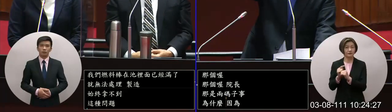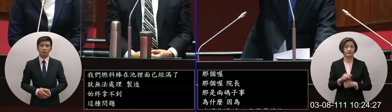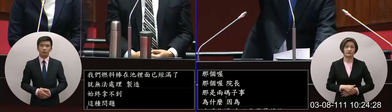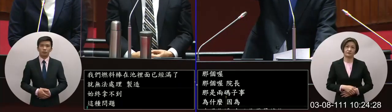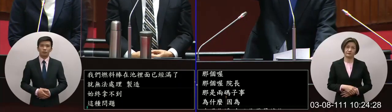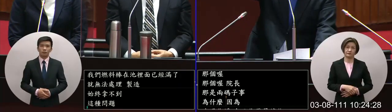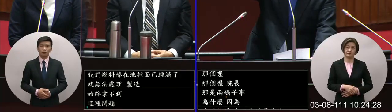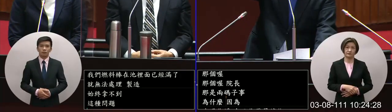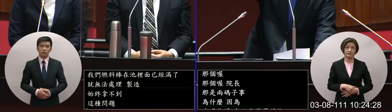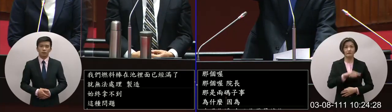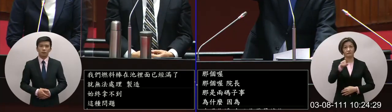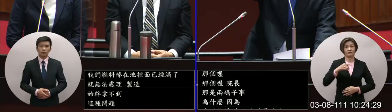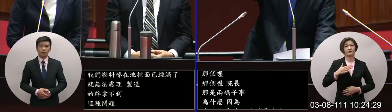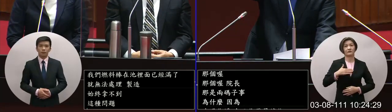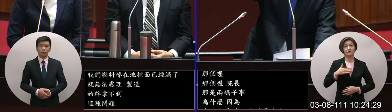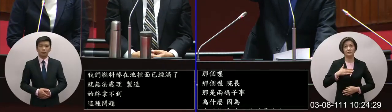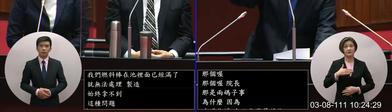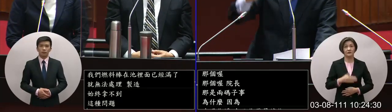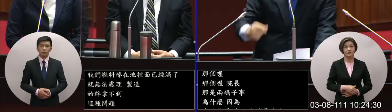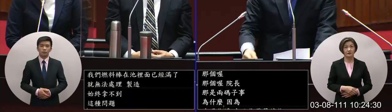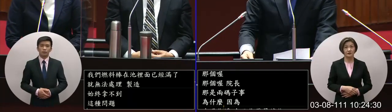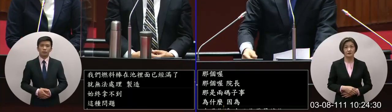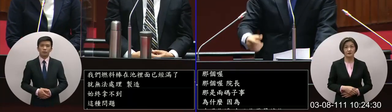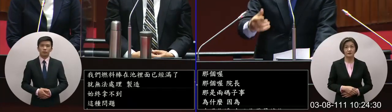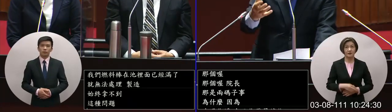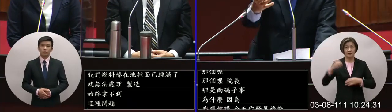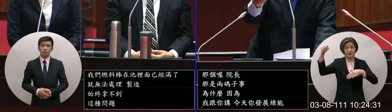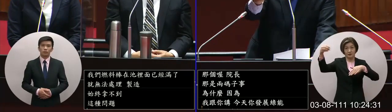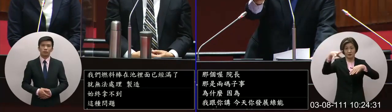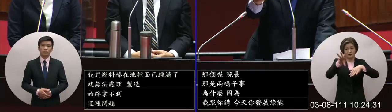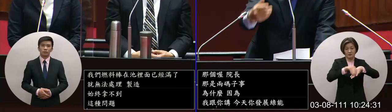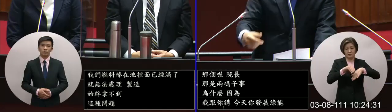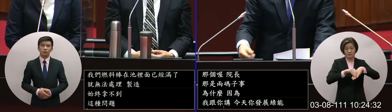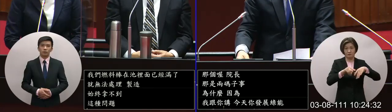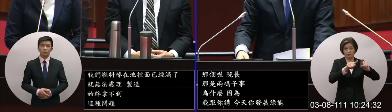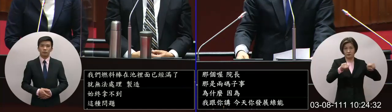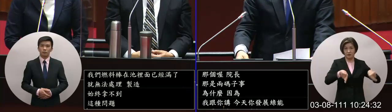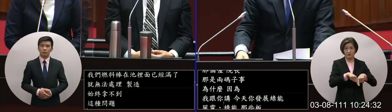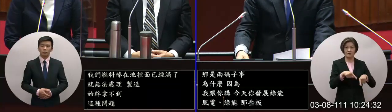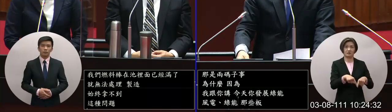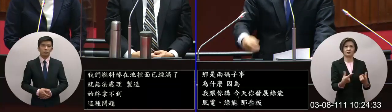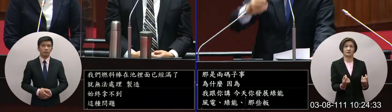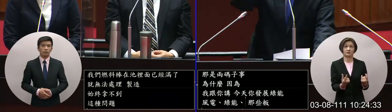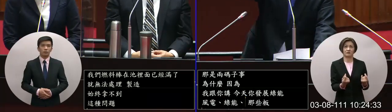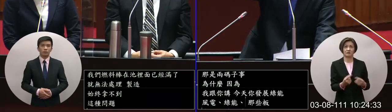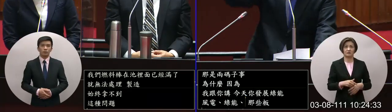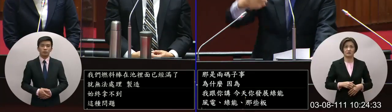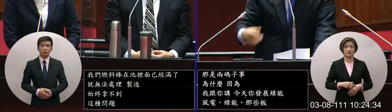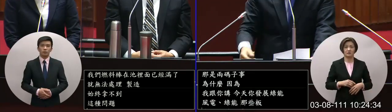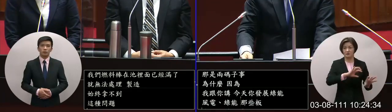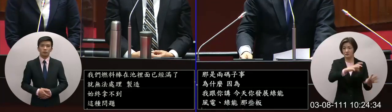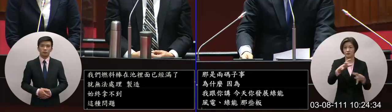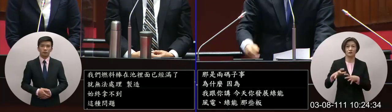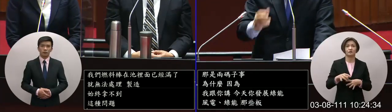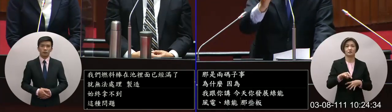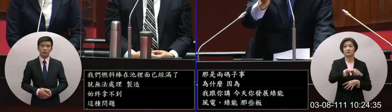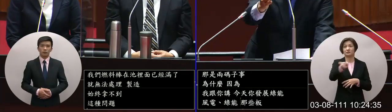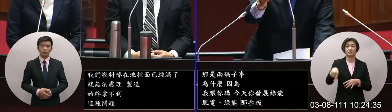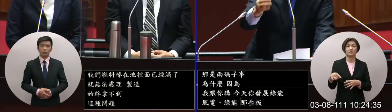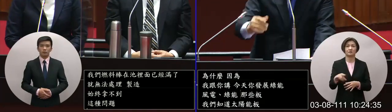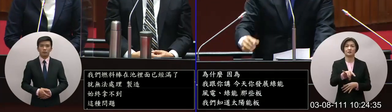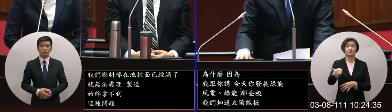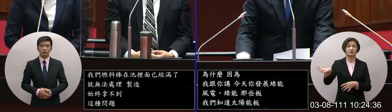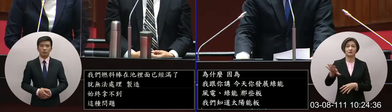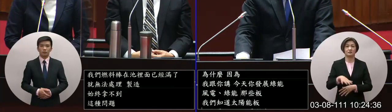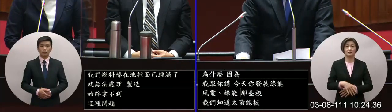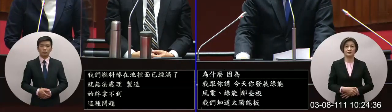实我们知道那个太阳能板，它也是啊。那全世界各国都